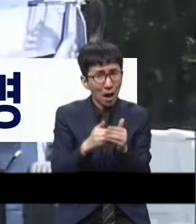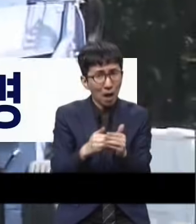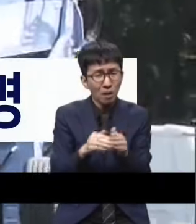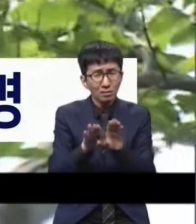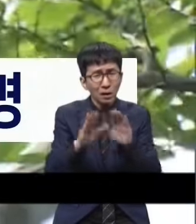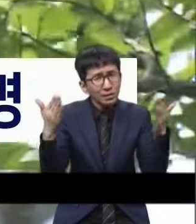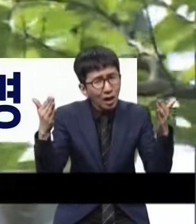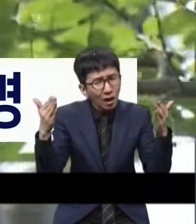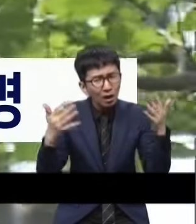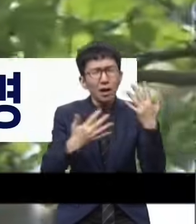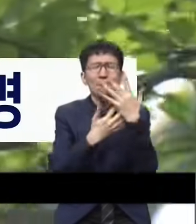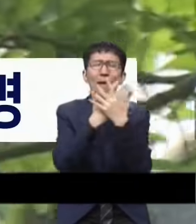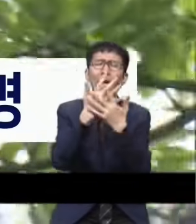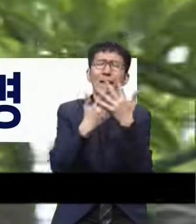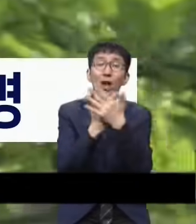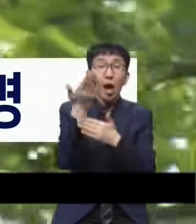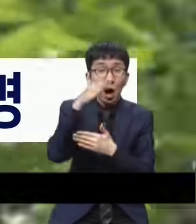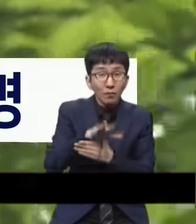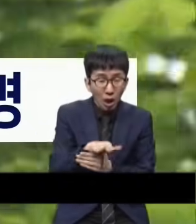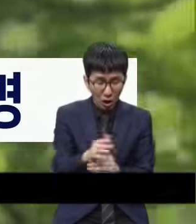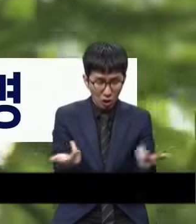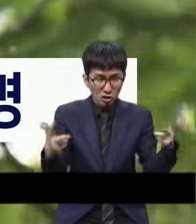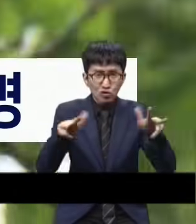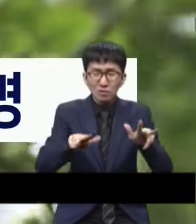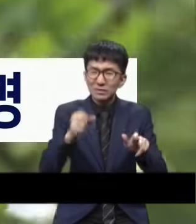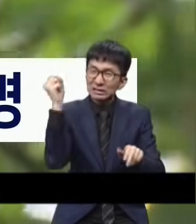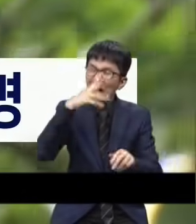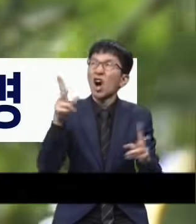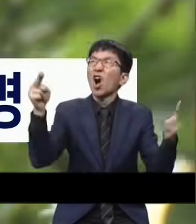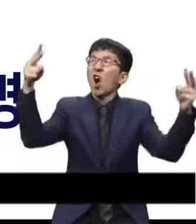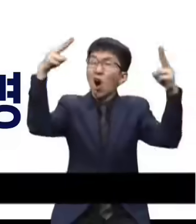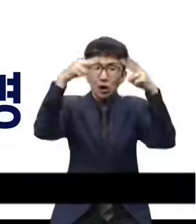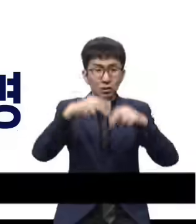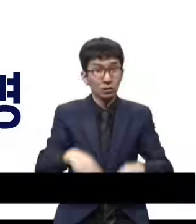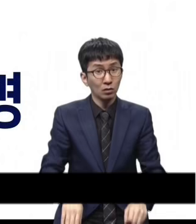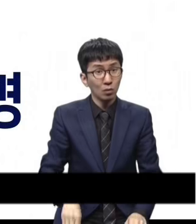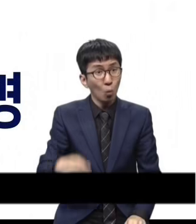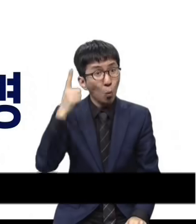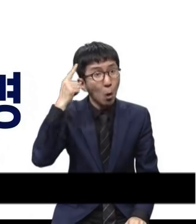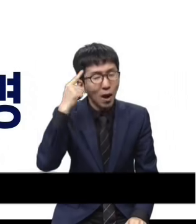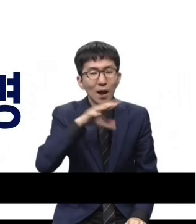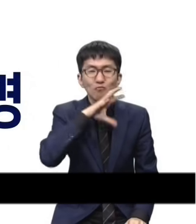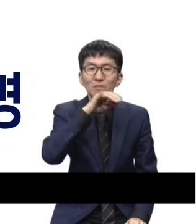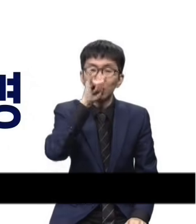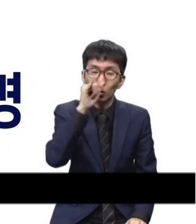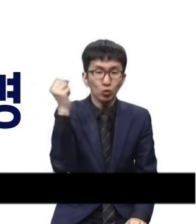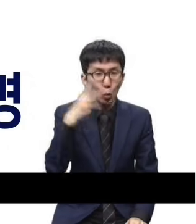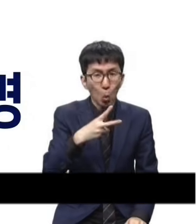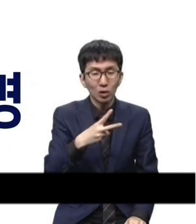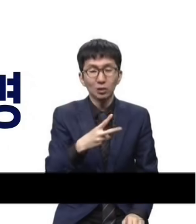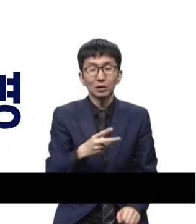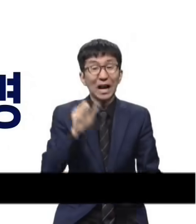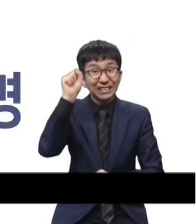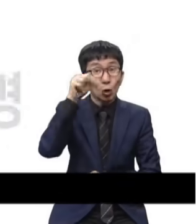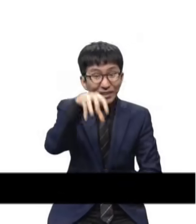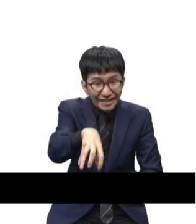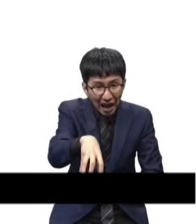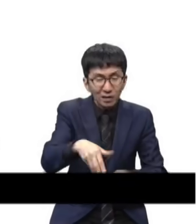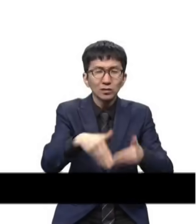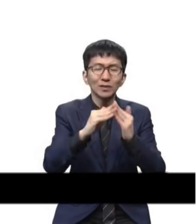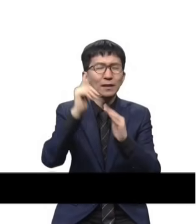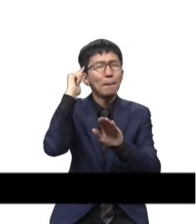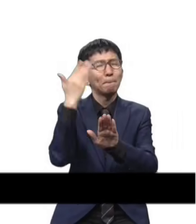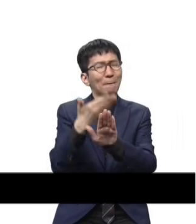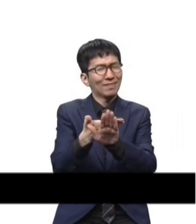상황에서 숲을 훼손한 당국에 비난이 빗발쳤고 응원장 설치를 반대하는 인터넷 서명에는 9만 명이